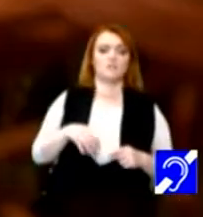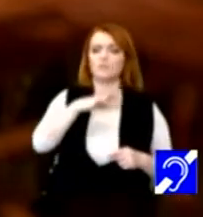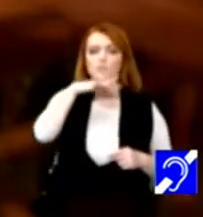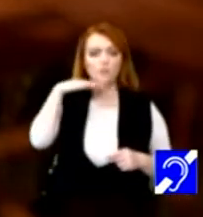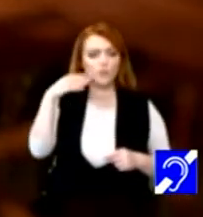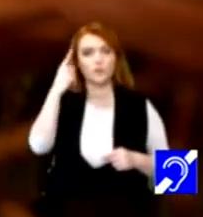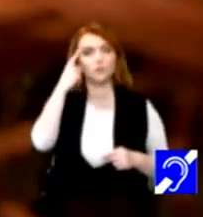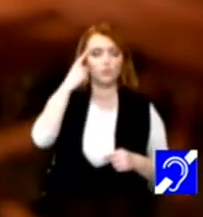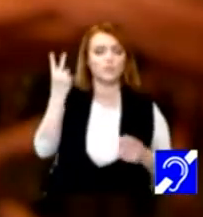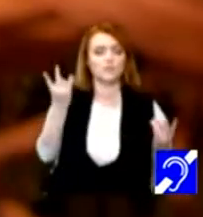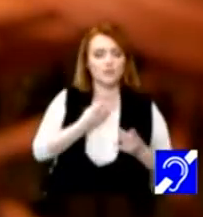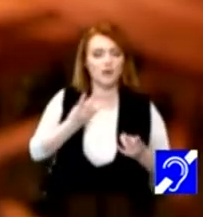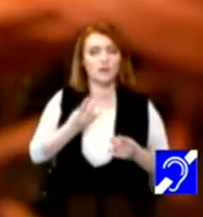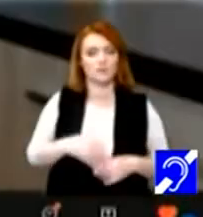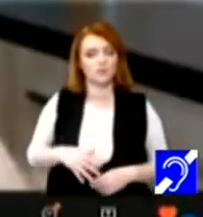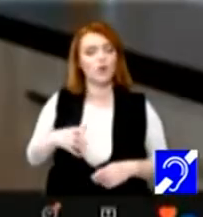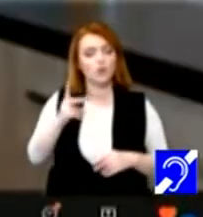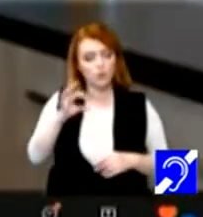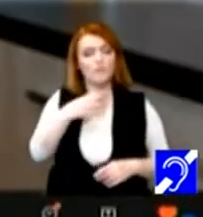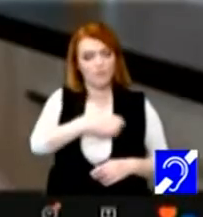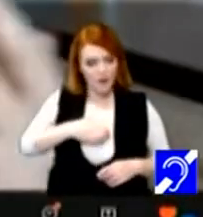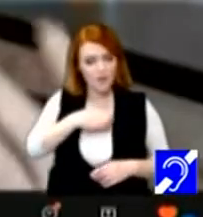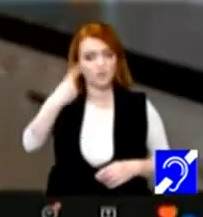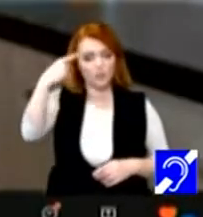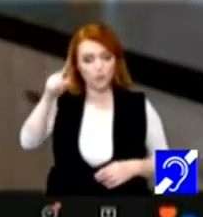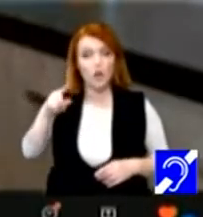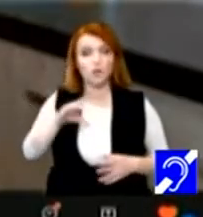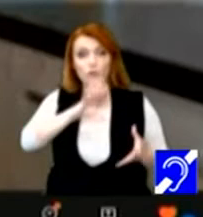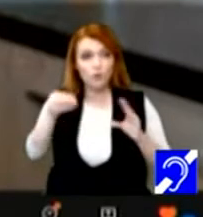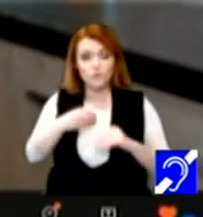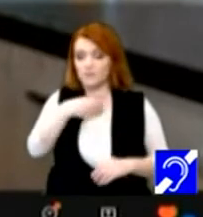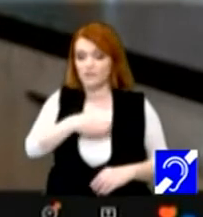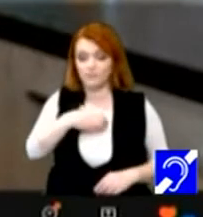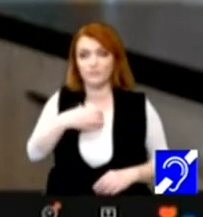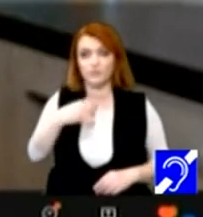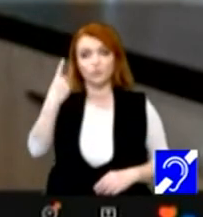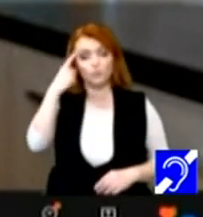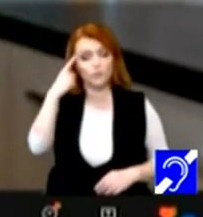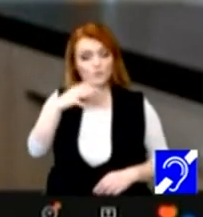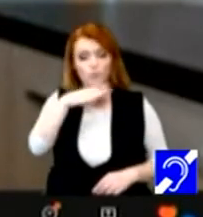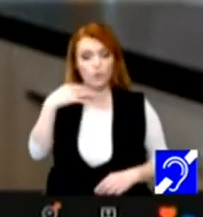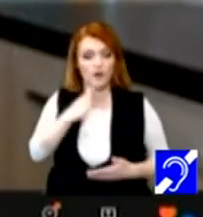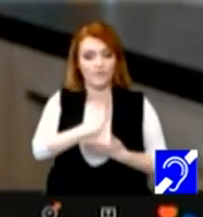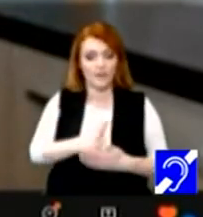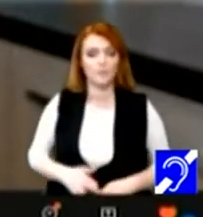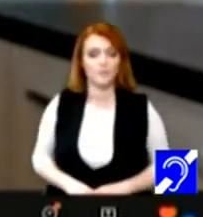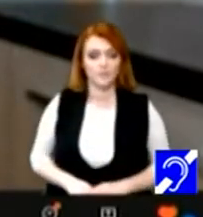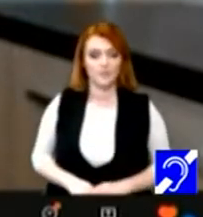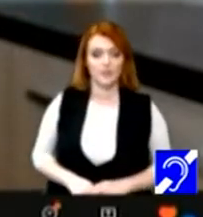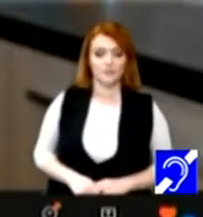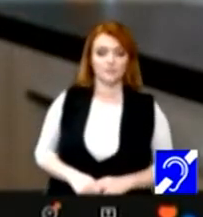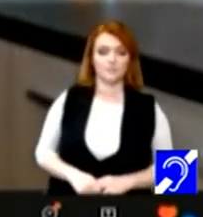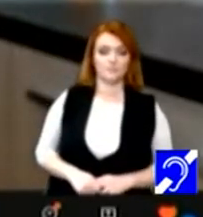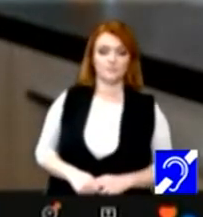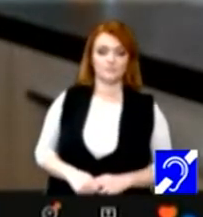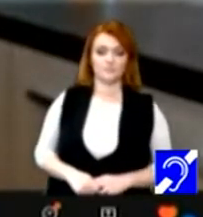decriptare tuturor acestor voturi este esențială. În acest moment, noi nu avem un cadru legal care ar permite să votăm